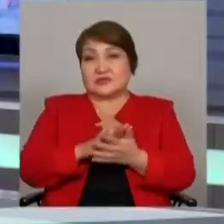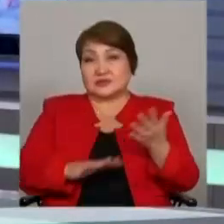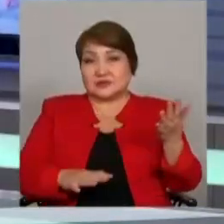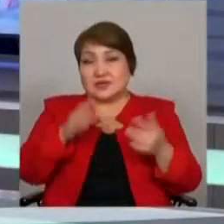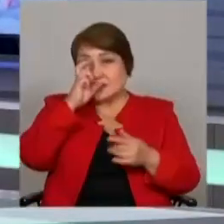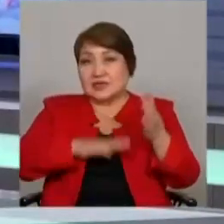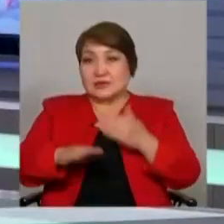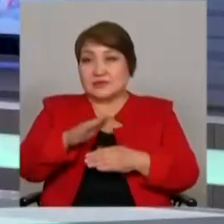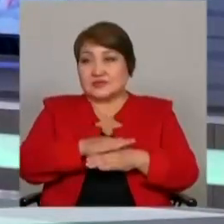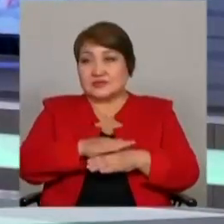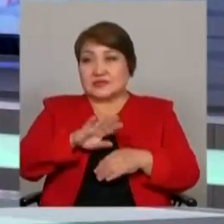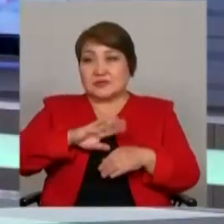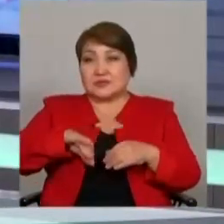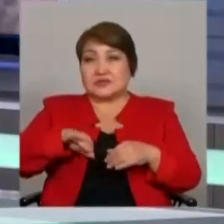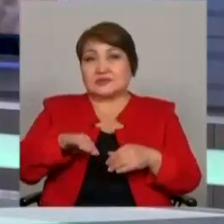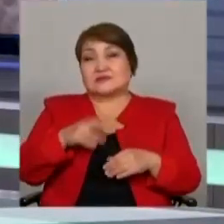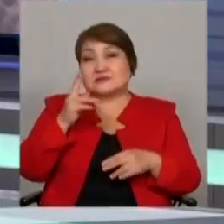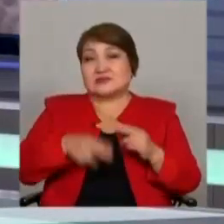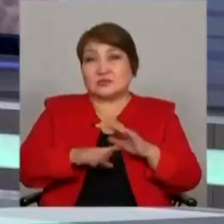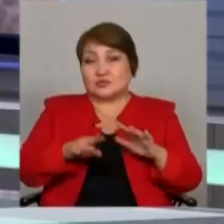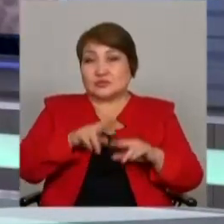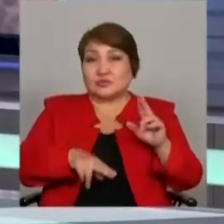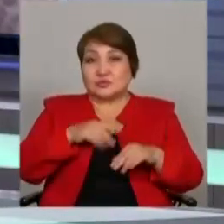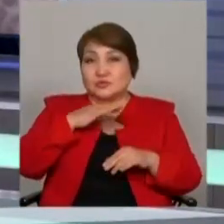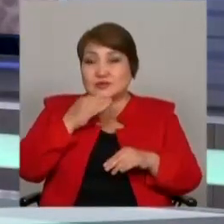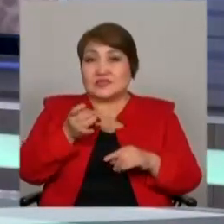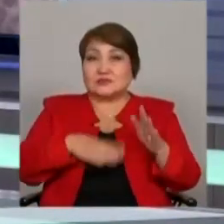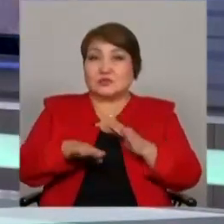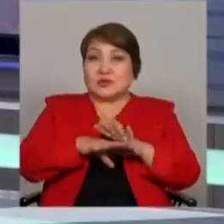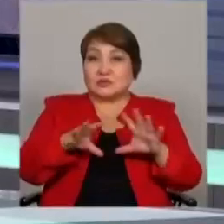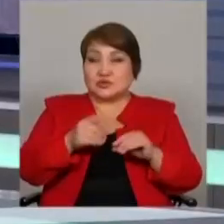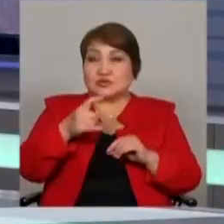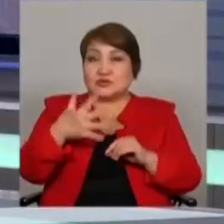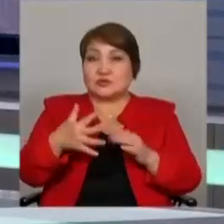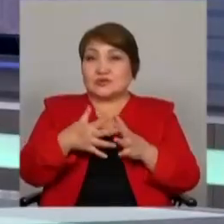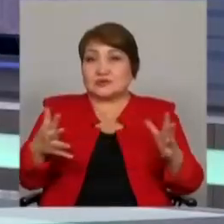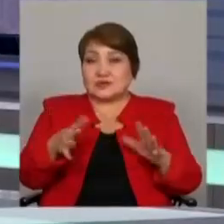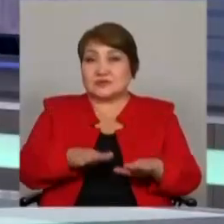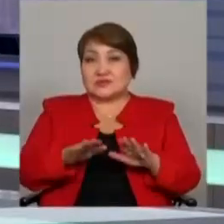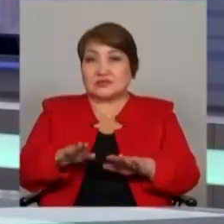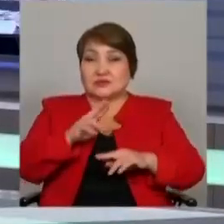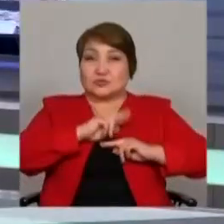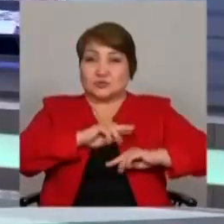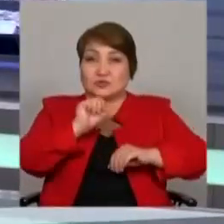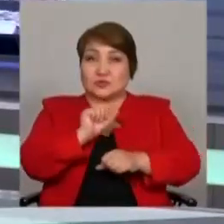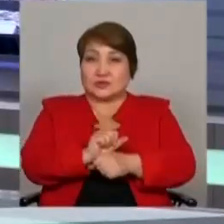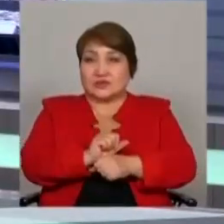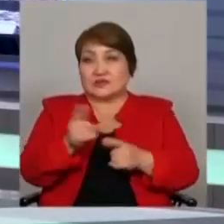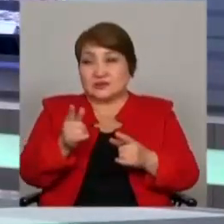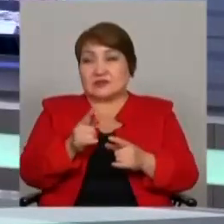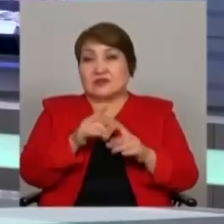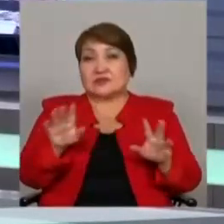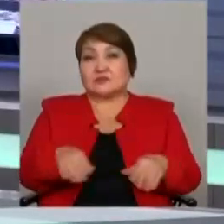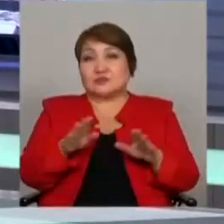Elimizde ayaqsız qalğan qurulus köp. Qazır Respublika boyunca 150-den astam nısanın jımısı toxtap tur. Turalap qalğan ğimarattardıñ